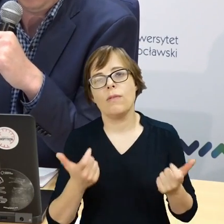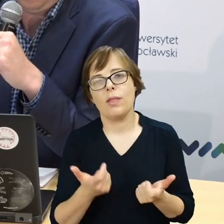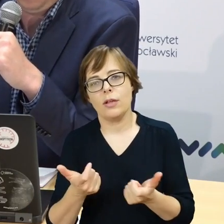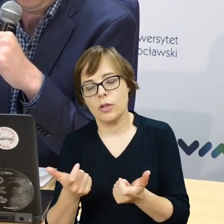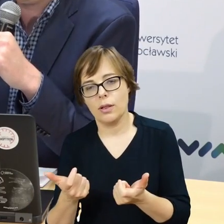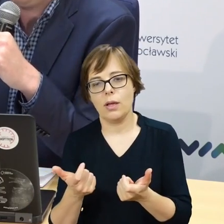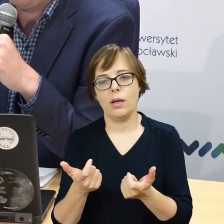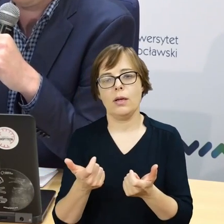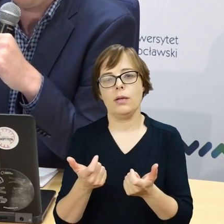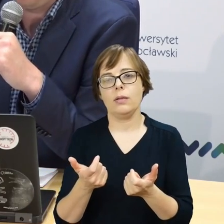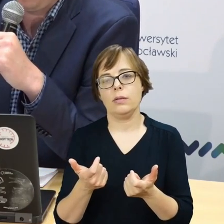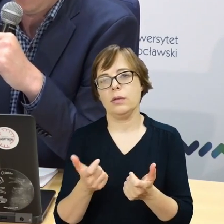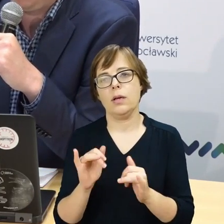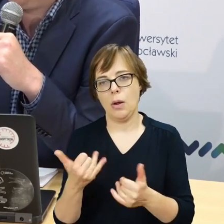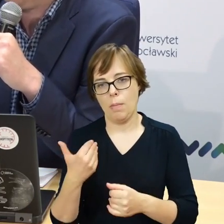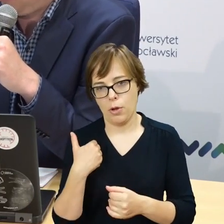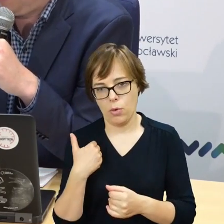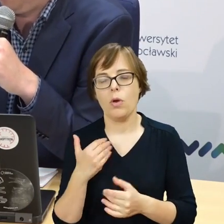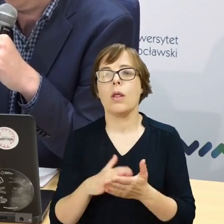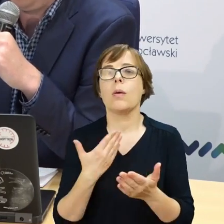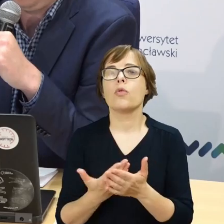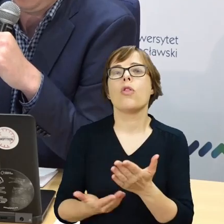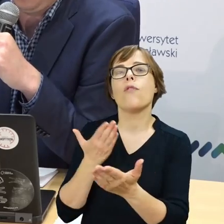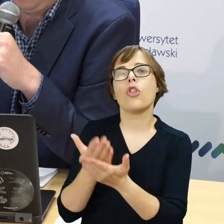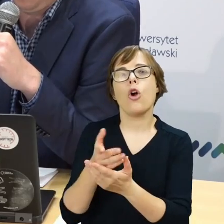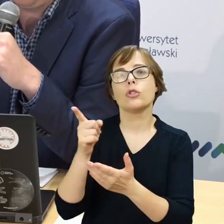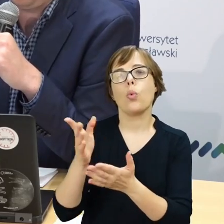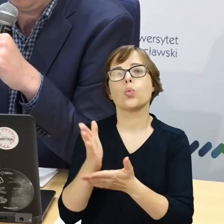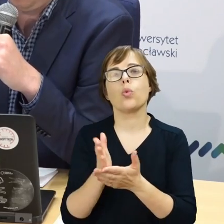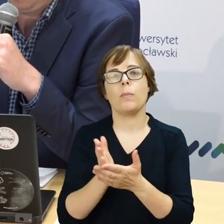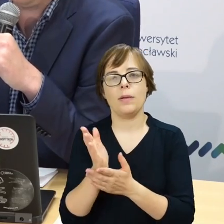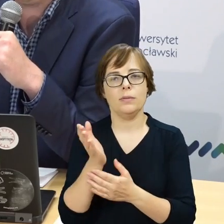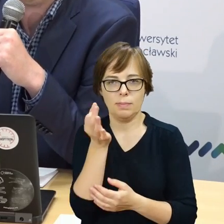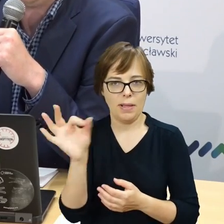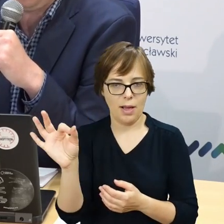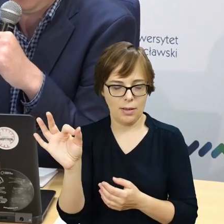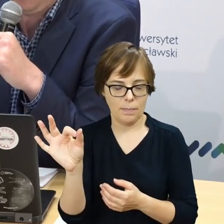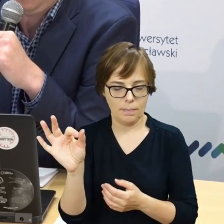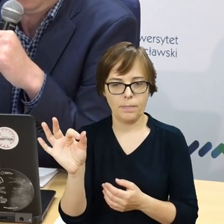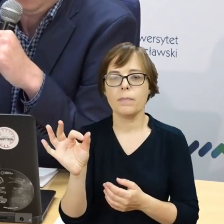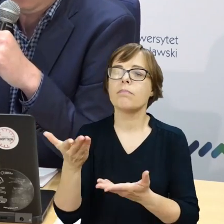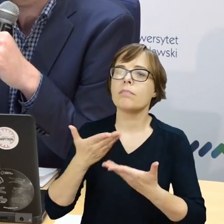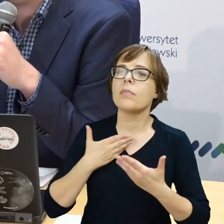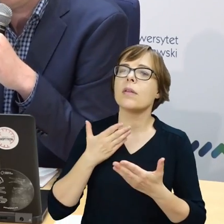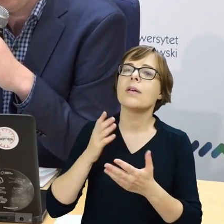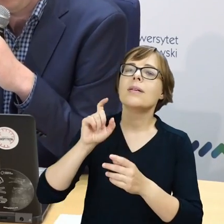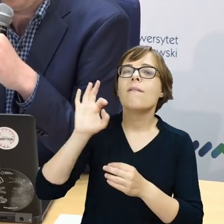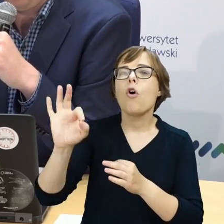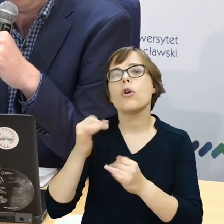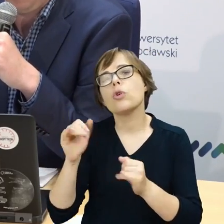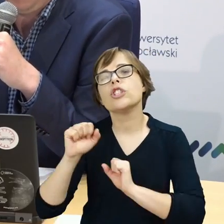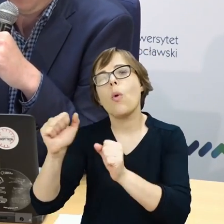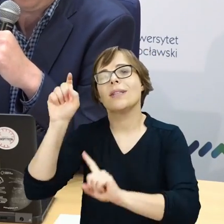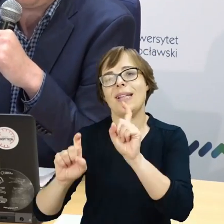którego doświadczyliśmy. Wniosek do służby specjalnej, bo to jest obszar naszej działalności, o udostępnienie informacji o statystykach jej działań. Oczywiście